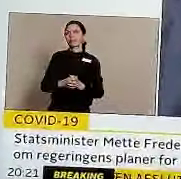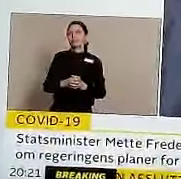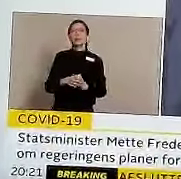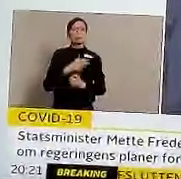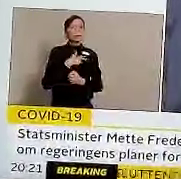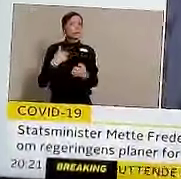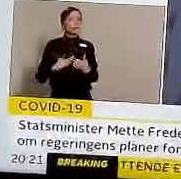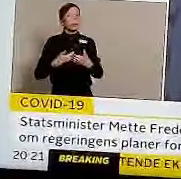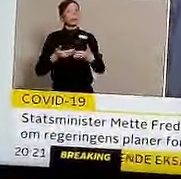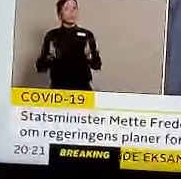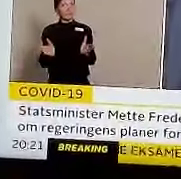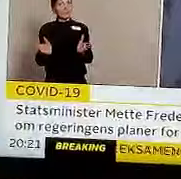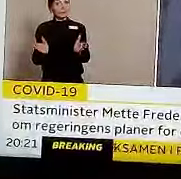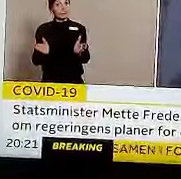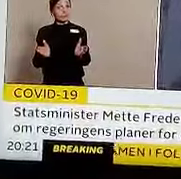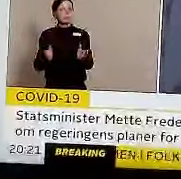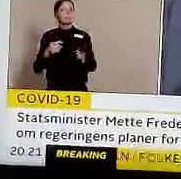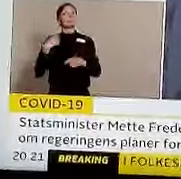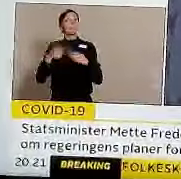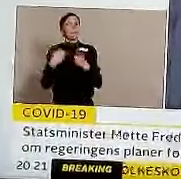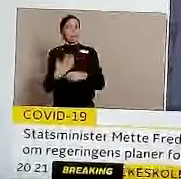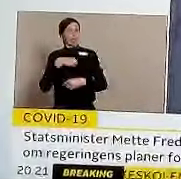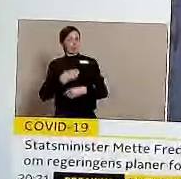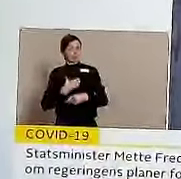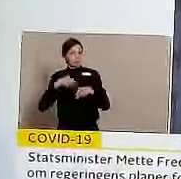الافتتاح في الدنمارك يتم،